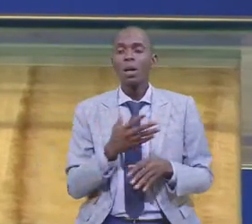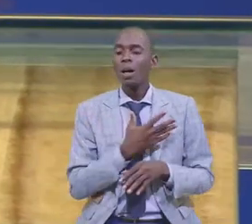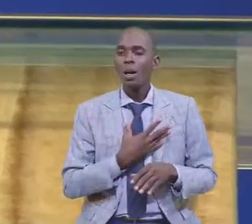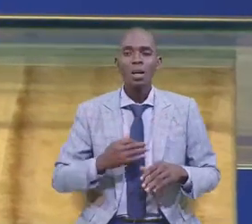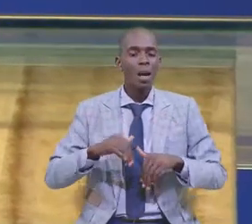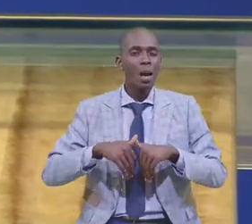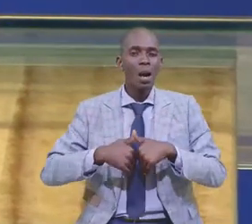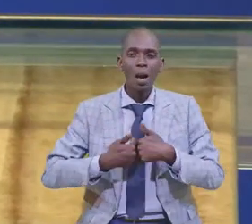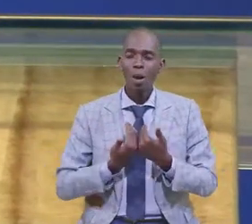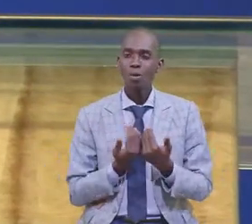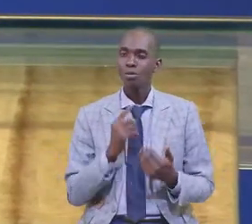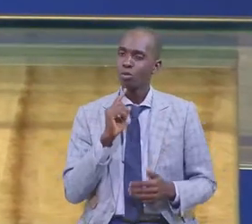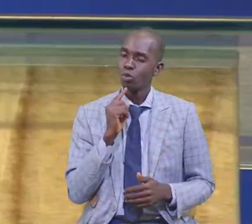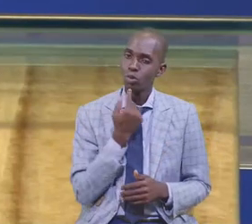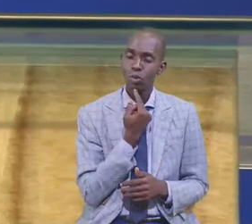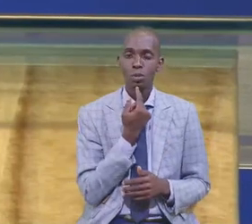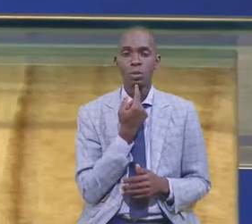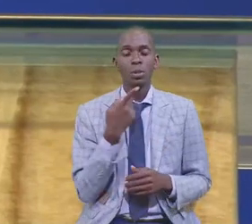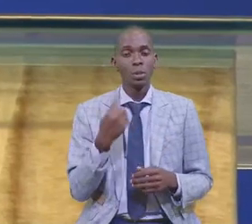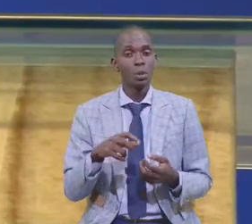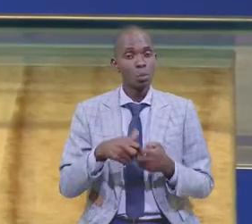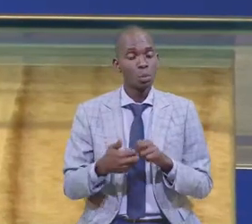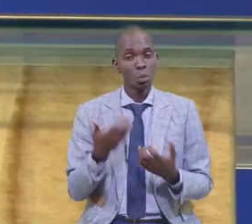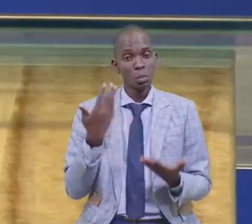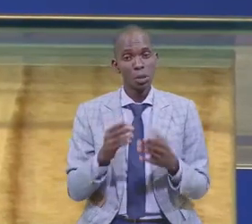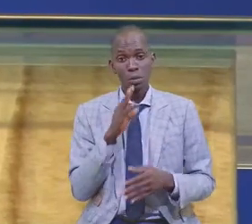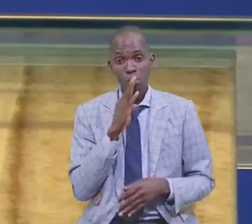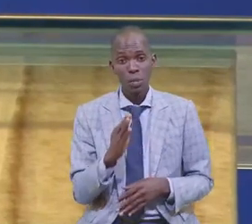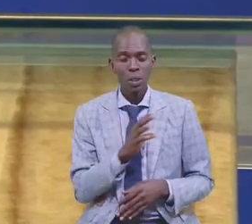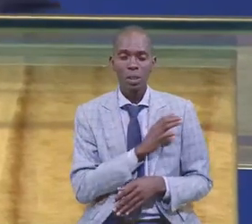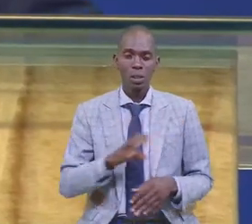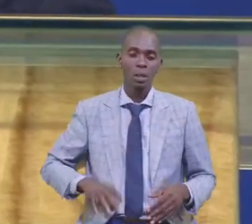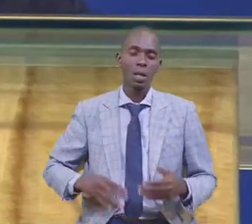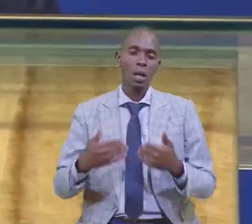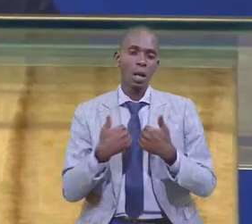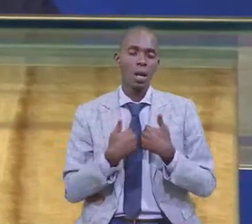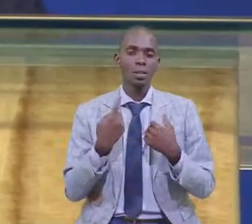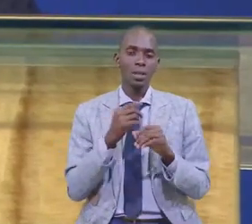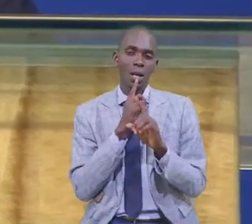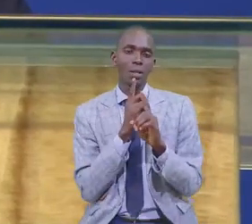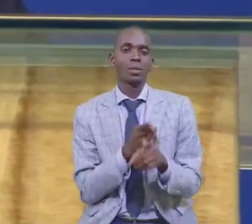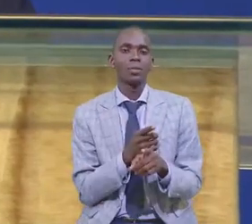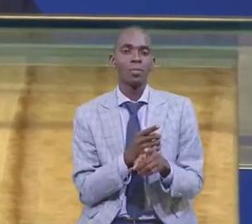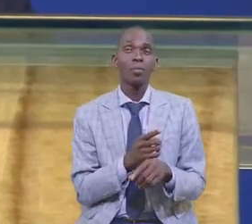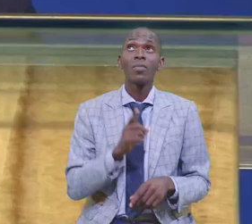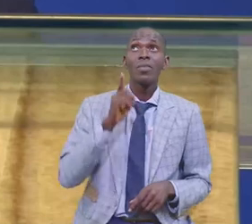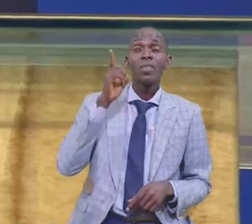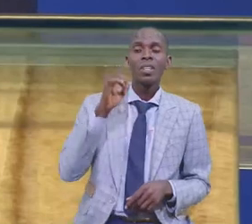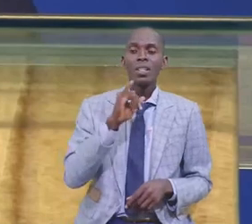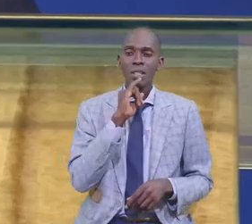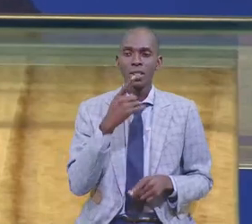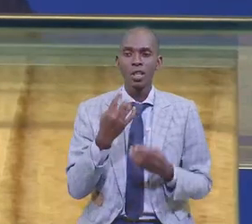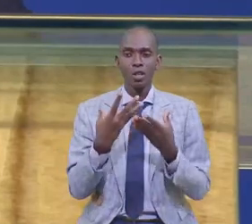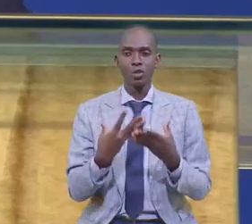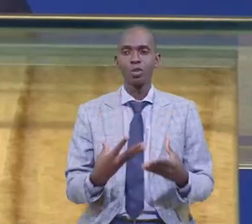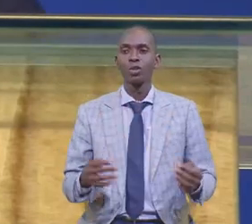étendu, extensif, aussi désespéré, que soit le cas, Christ a la réponse.